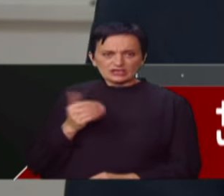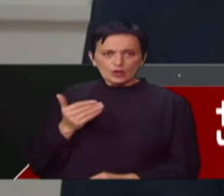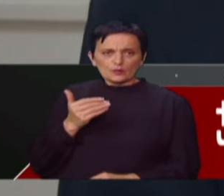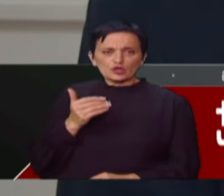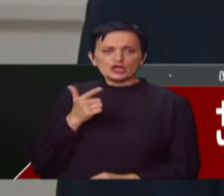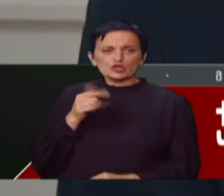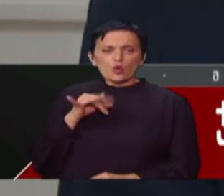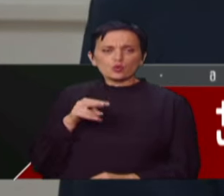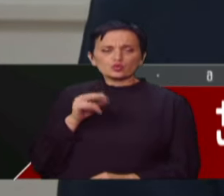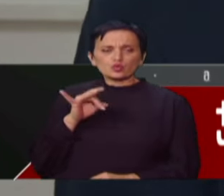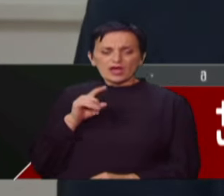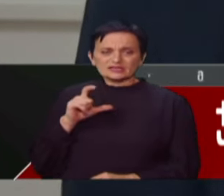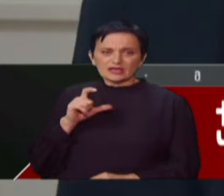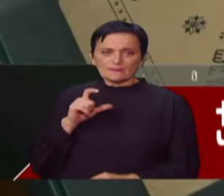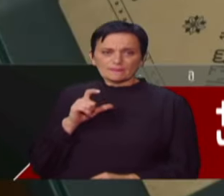გრიგოლ მუხაძის